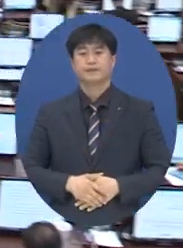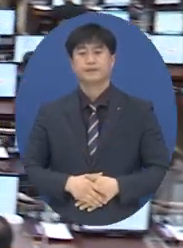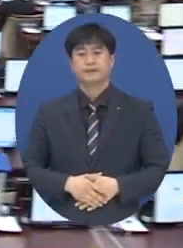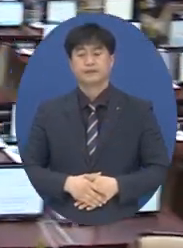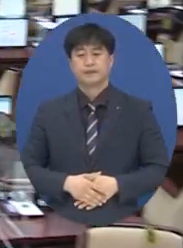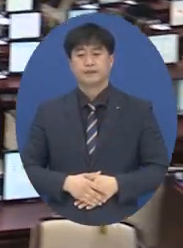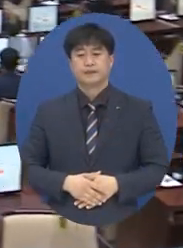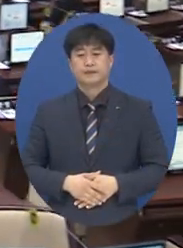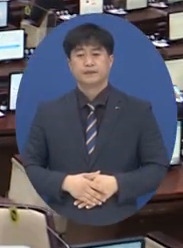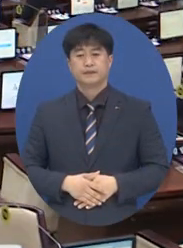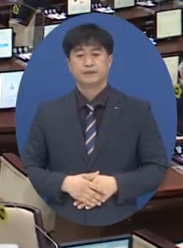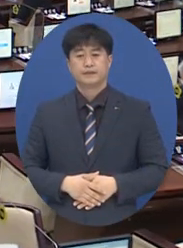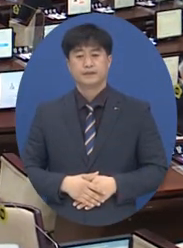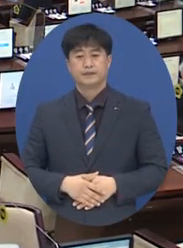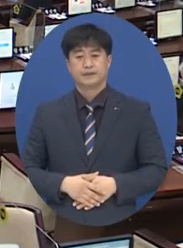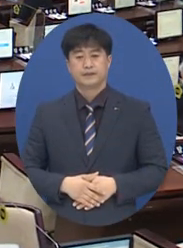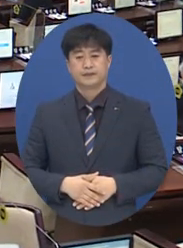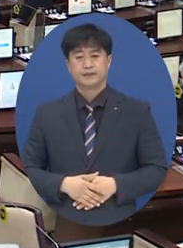이슬 입니다